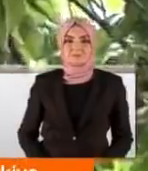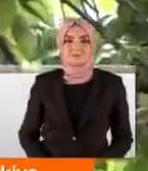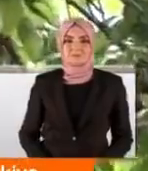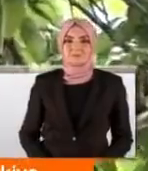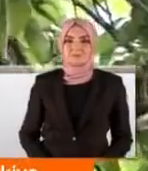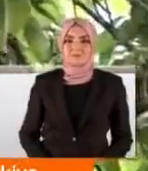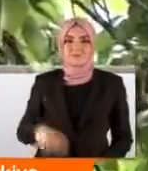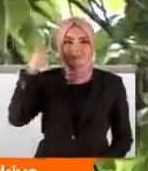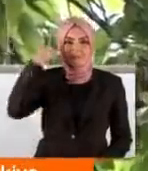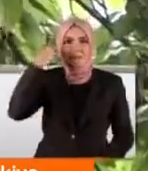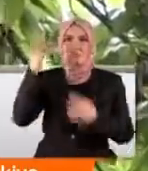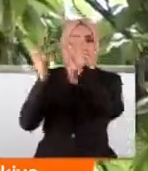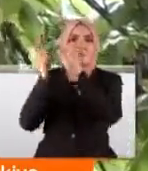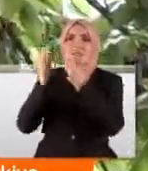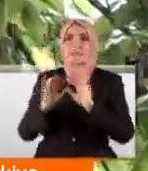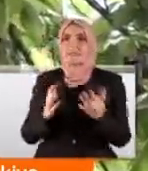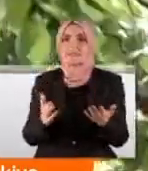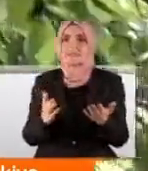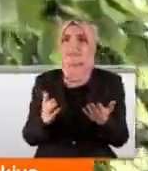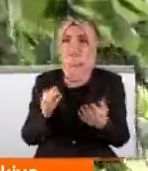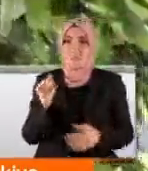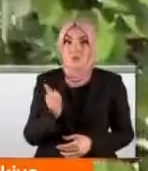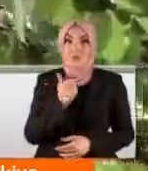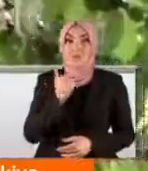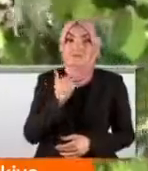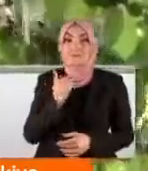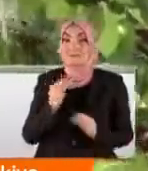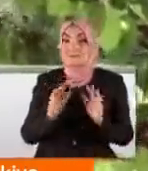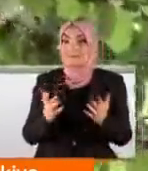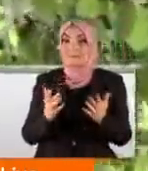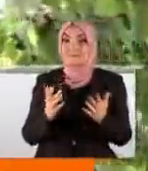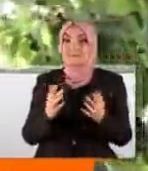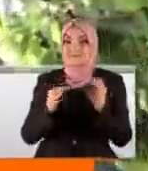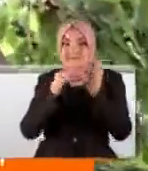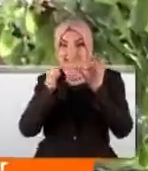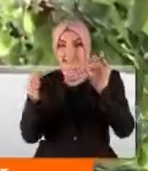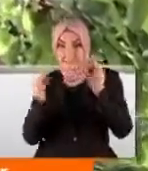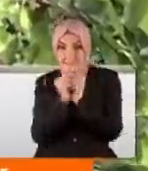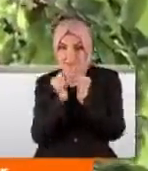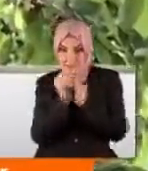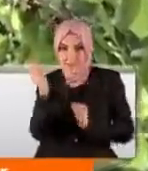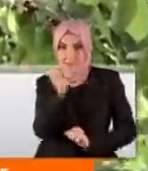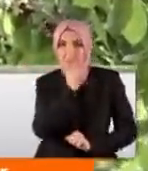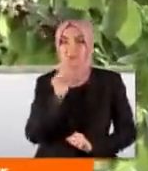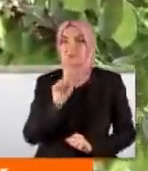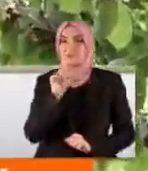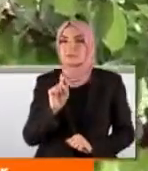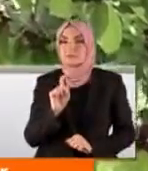Kirazı nasıl topluyorsun? Önemli olan yeri neresidir? Sapıyla birlikte mi toplanması gerekiyor? Tabii ki. Neden sapıyla topluyoruz